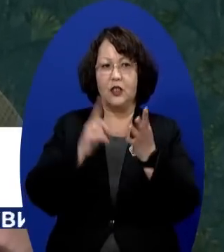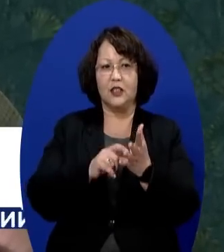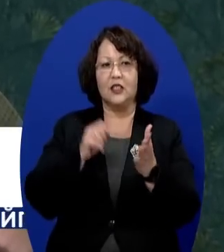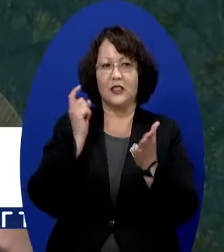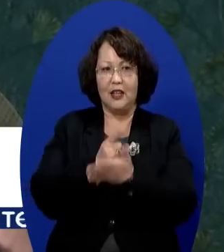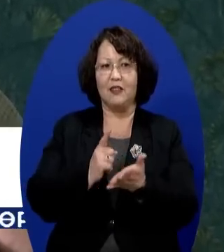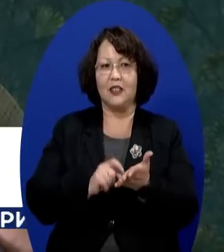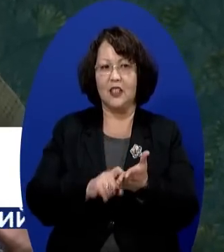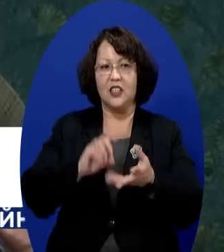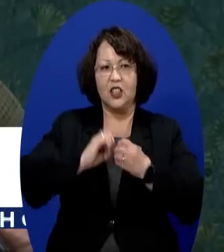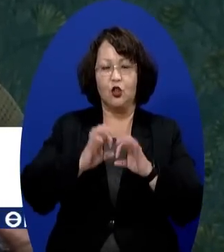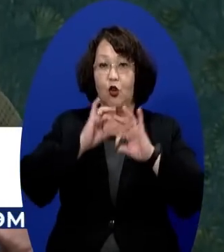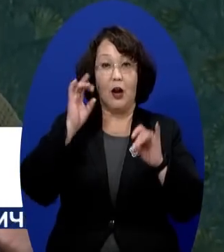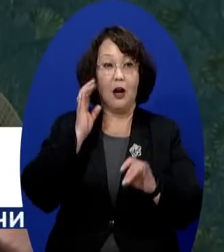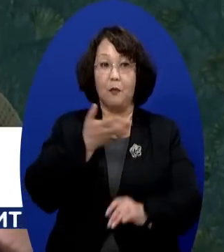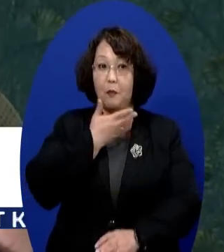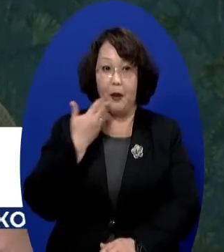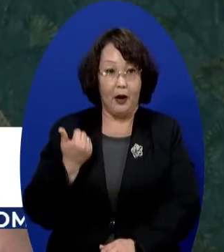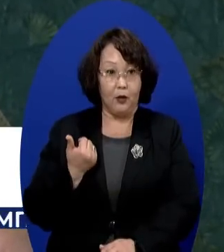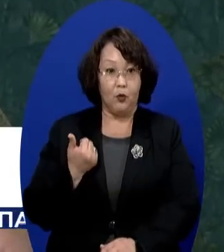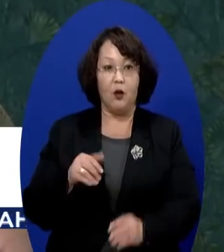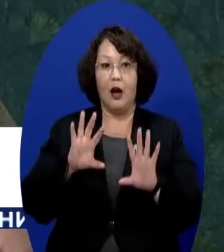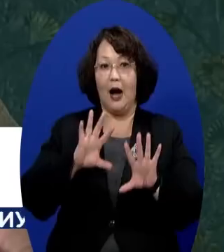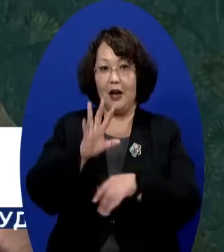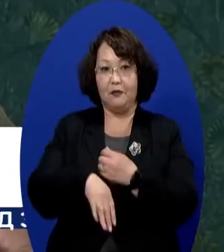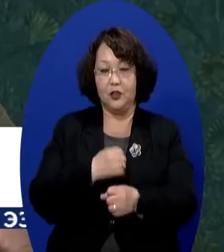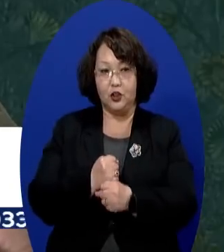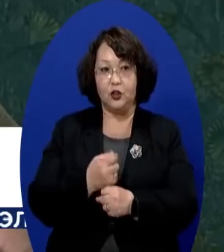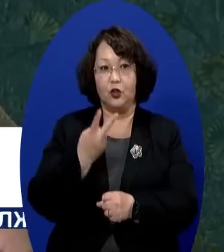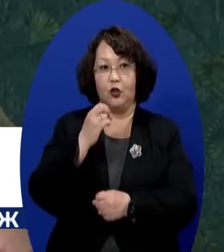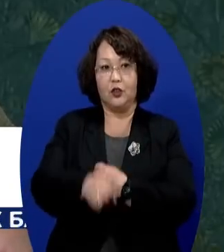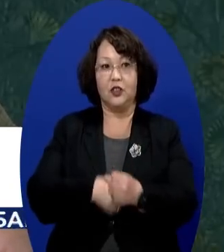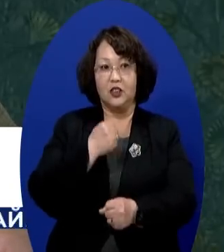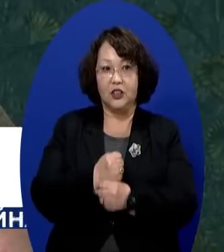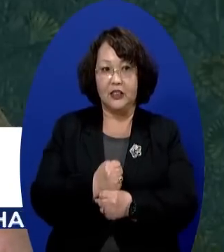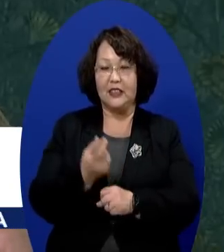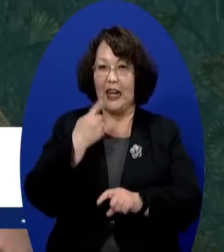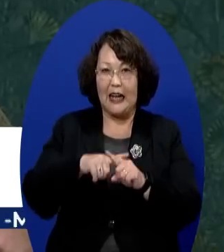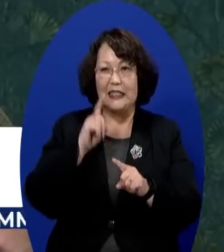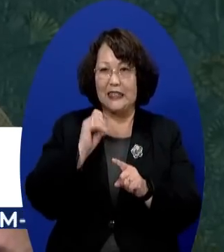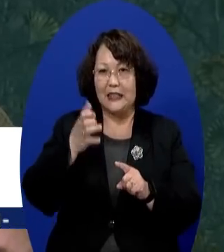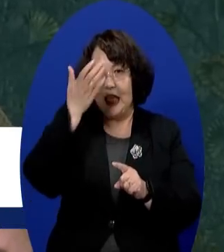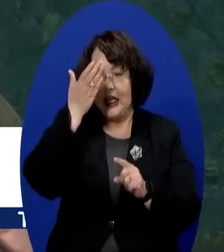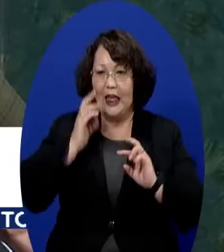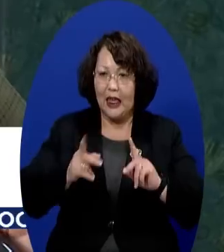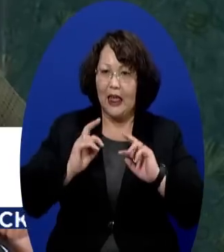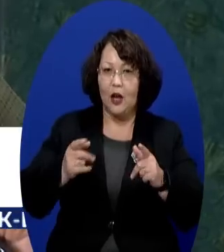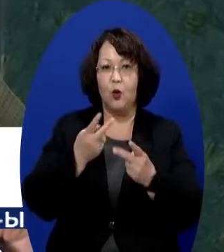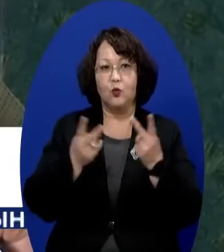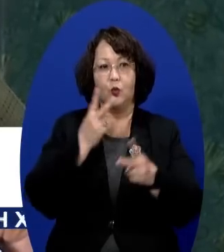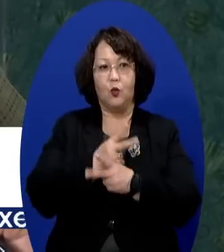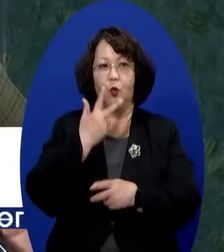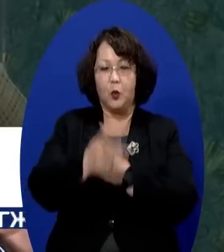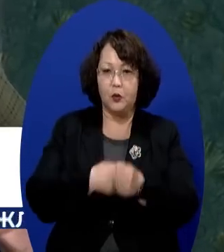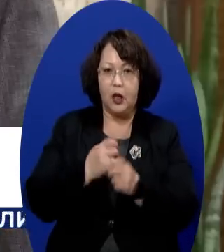байгаа. Хийхээс өөр арга байхгүй. За гэхдээ бол нэг 10 жил 20 жил эргээд гар хөрхөөргүйгээр тэгээд нэг 3 жил болоод үндсэн хуулийн өөрчлөлт гэж